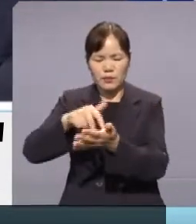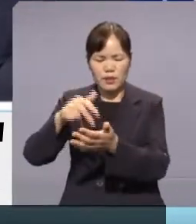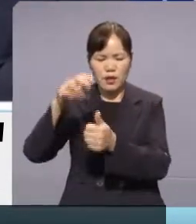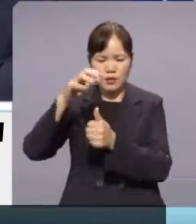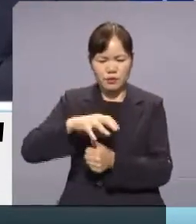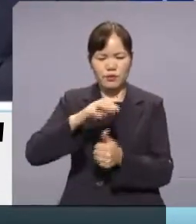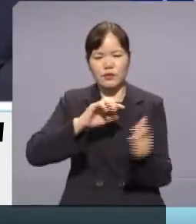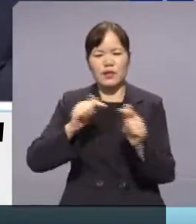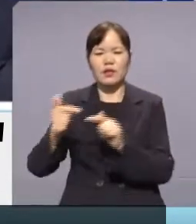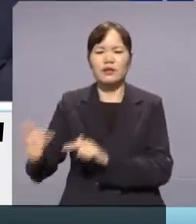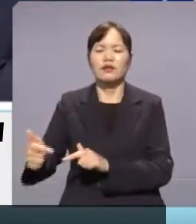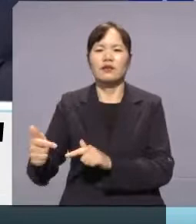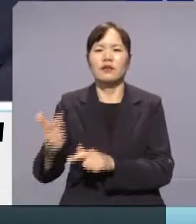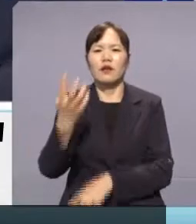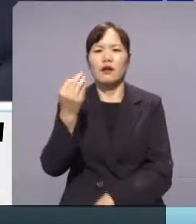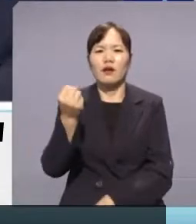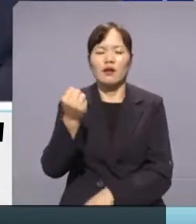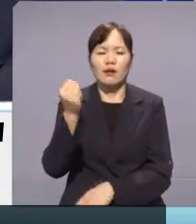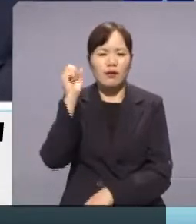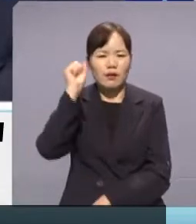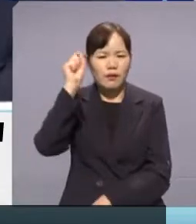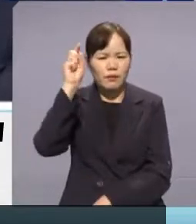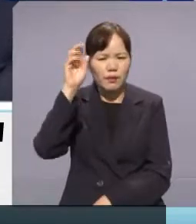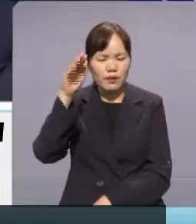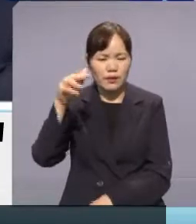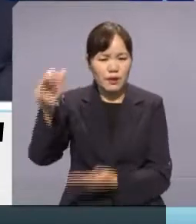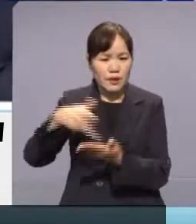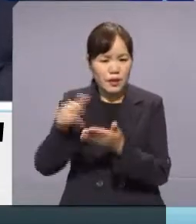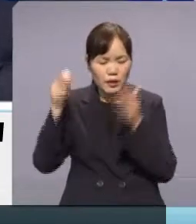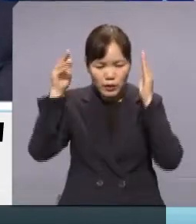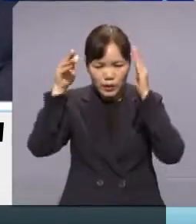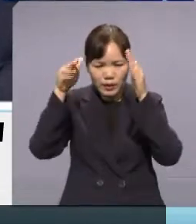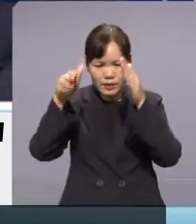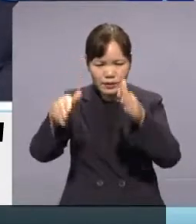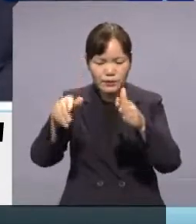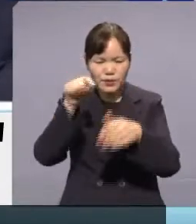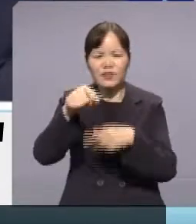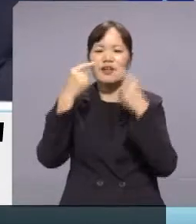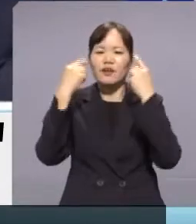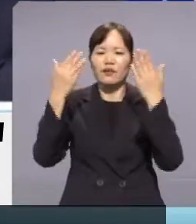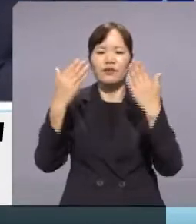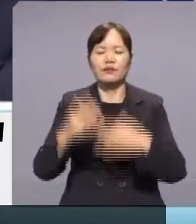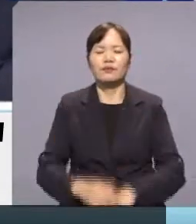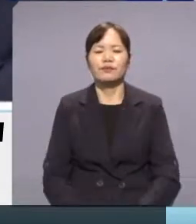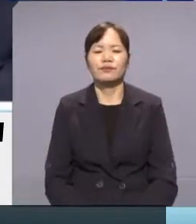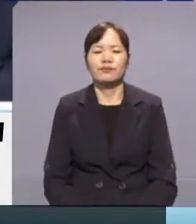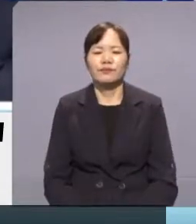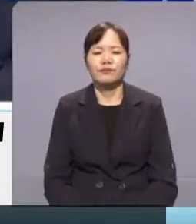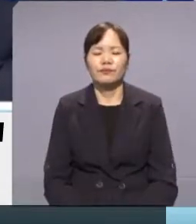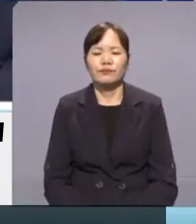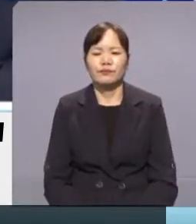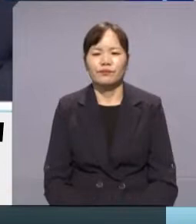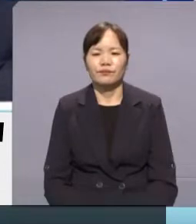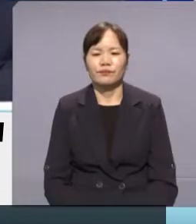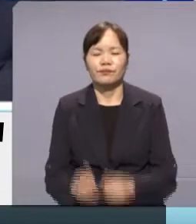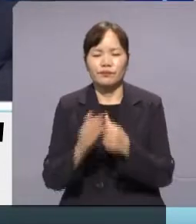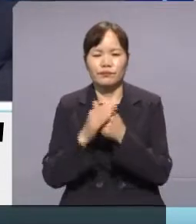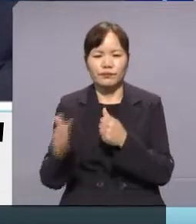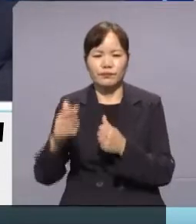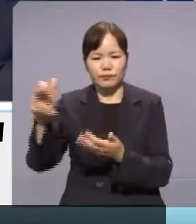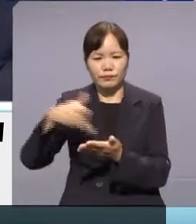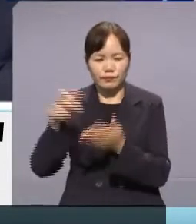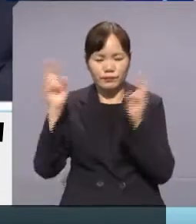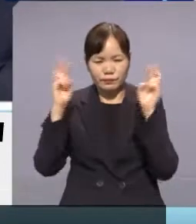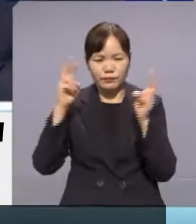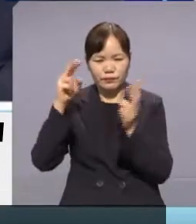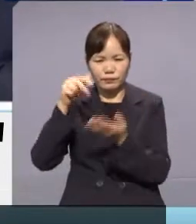방안들이 당분간은 이제 카카오 쪽에 집중될 거는 어떻게 보게 되면 분명하니까 이런 부분들 같은 경우에는 카카오 주가에